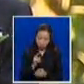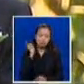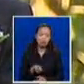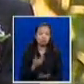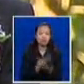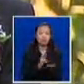สมควรนะครับ